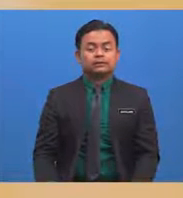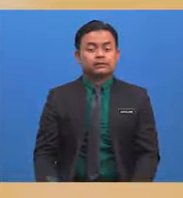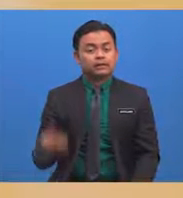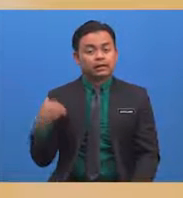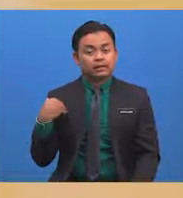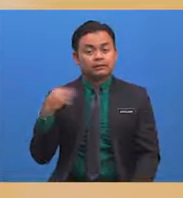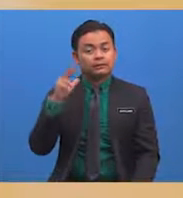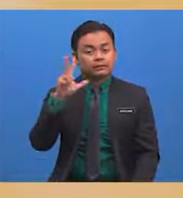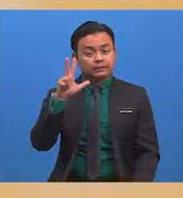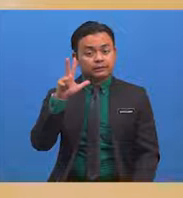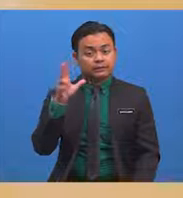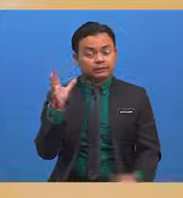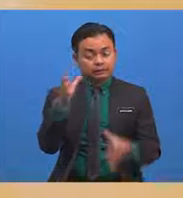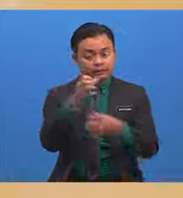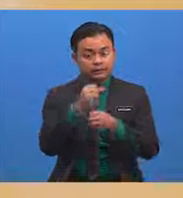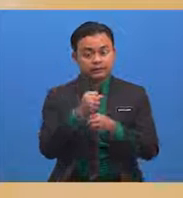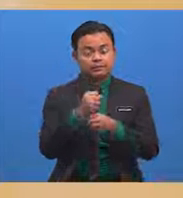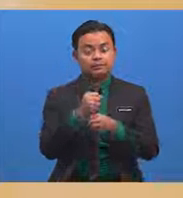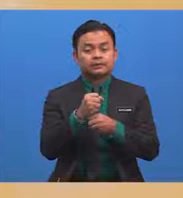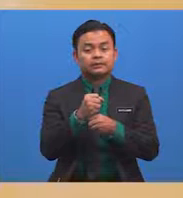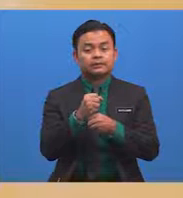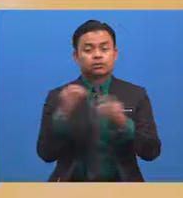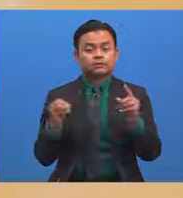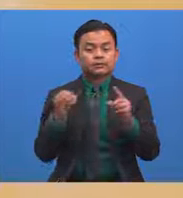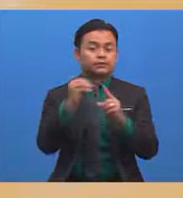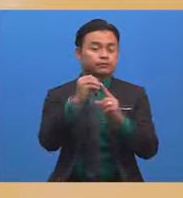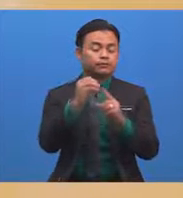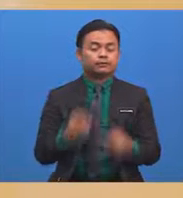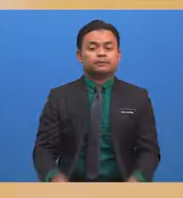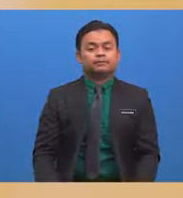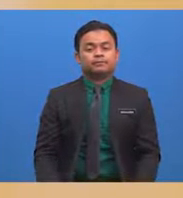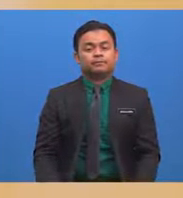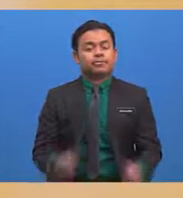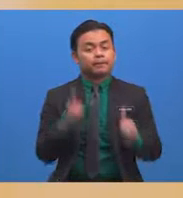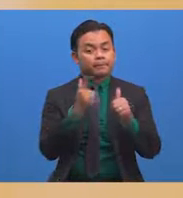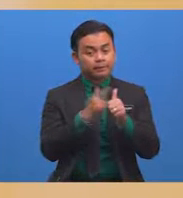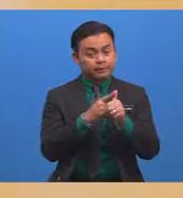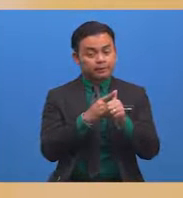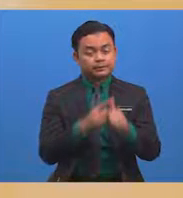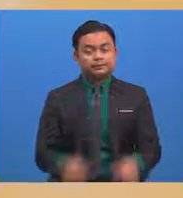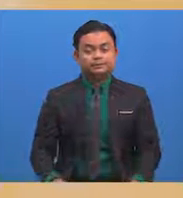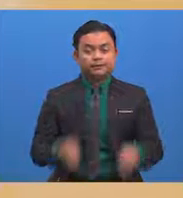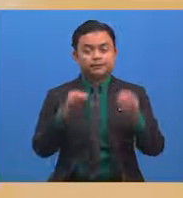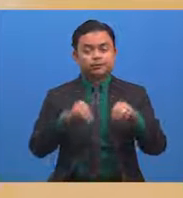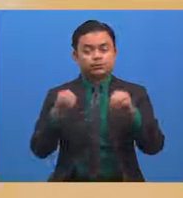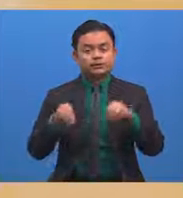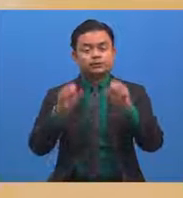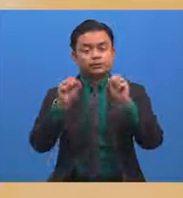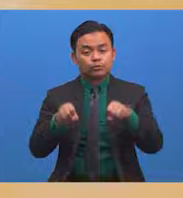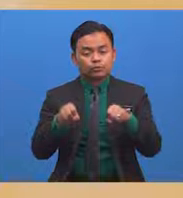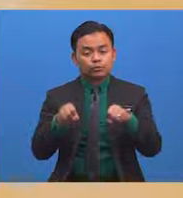kriteria pembelajaran seperti berikut. Okey. Pertama, murid boleh